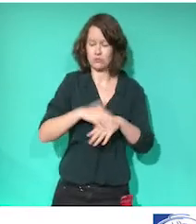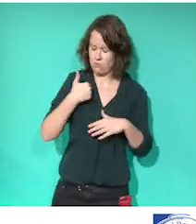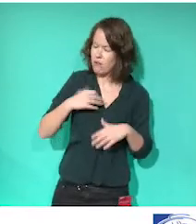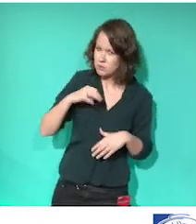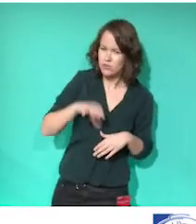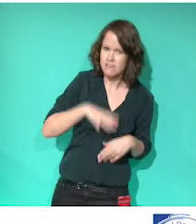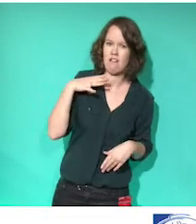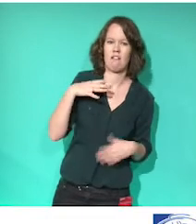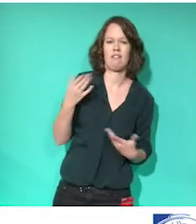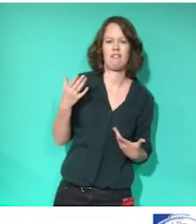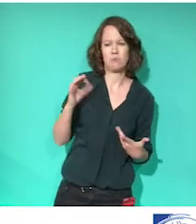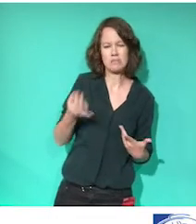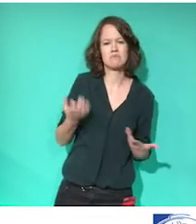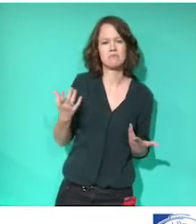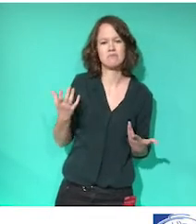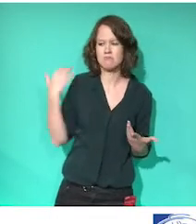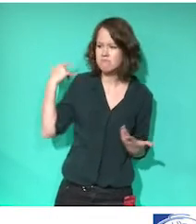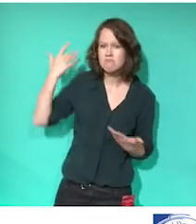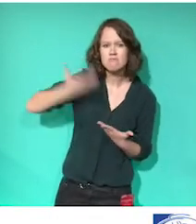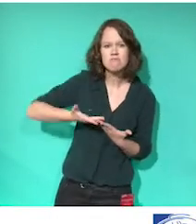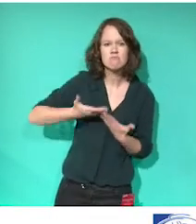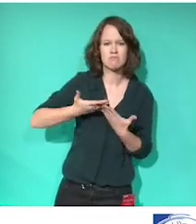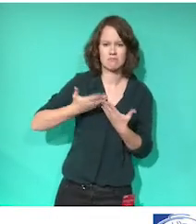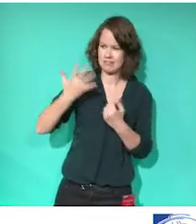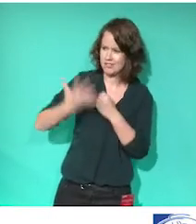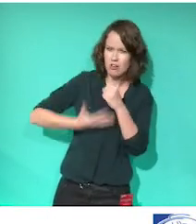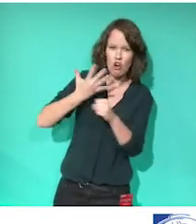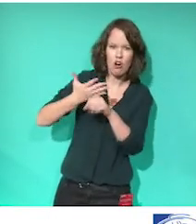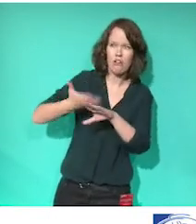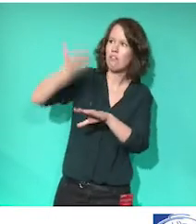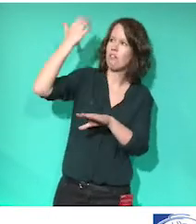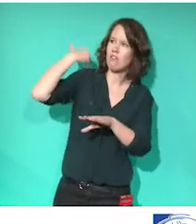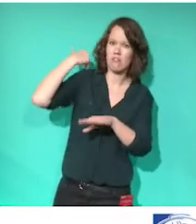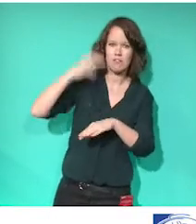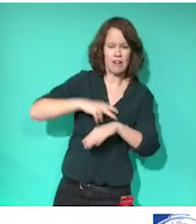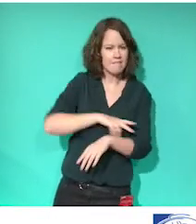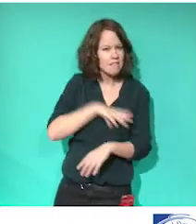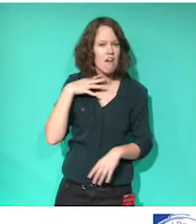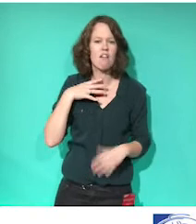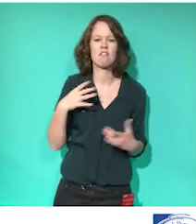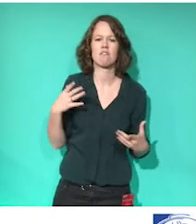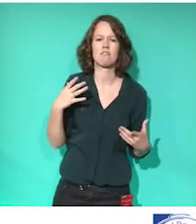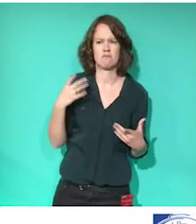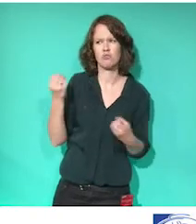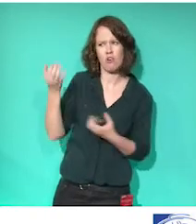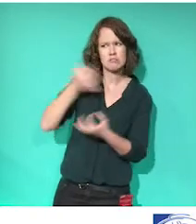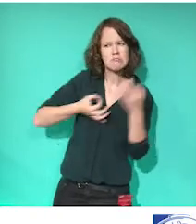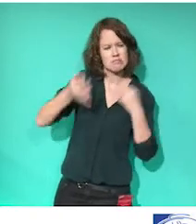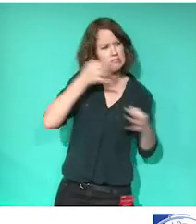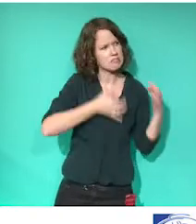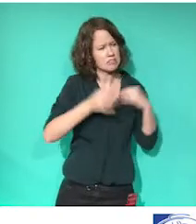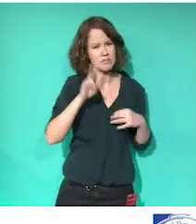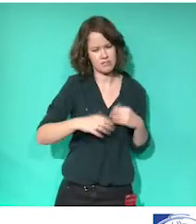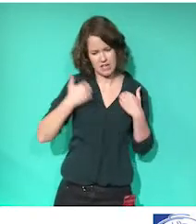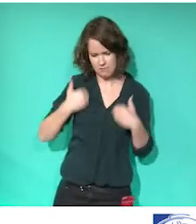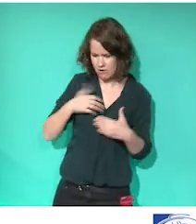fait. Je suis fière de tout ce qui a été fait au cours de ce quinquennat. Ça a été évoqué à plusieurs reprises, dit et redit, mais je suis fière